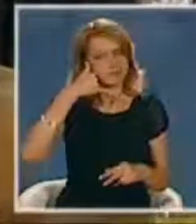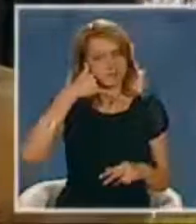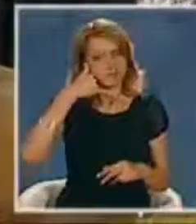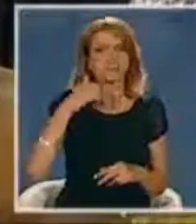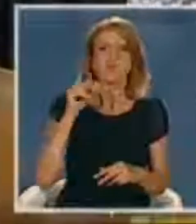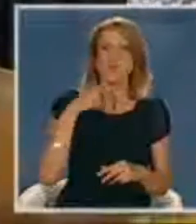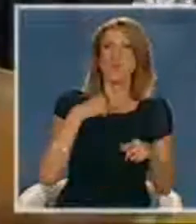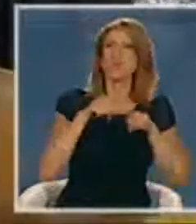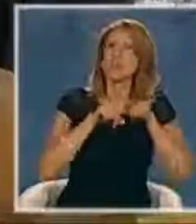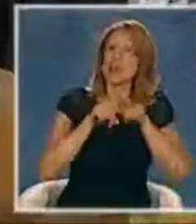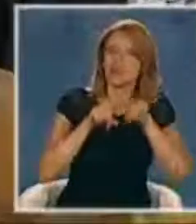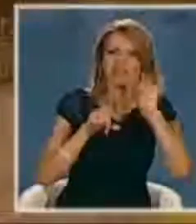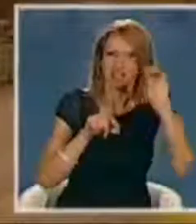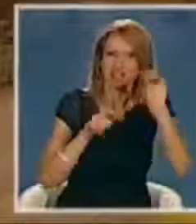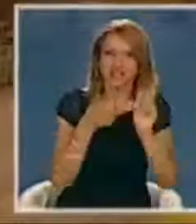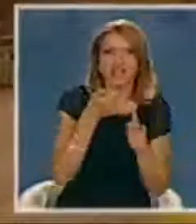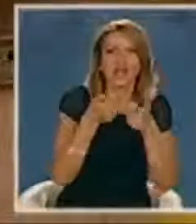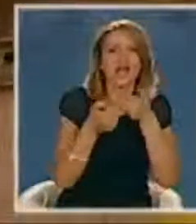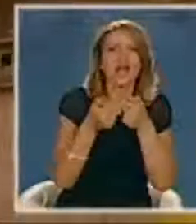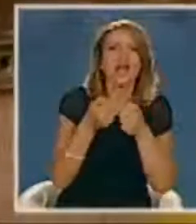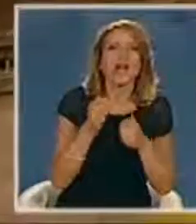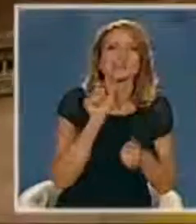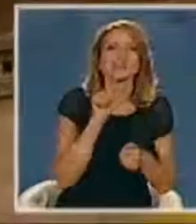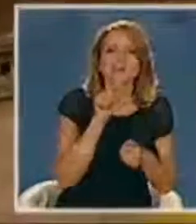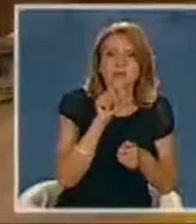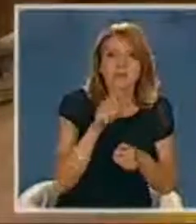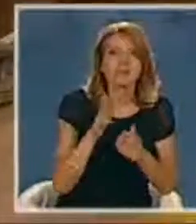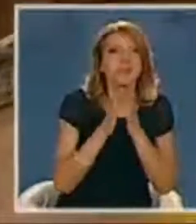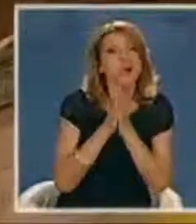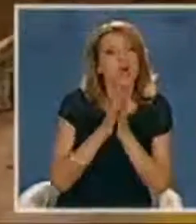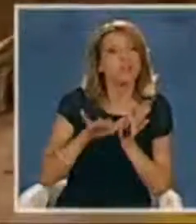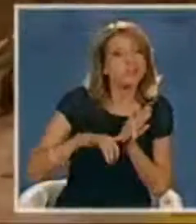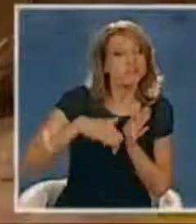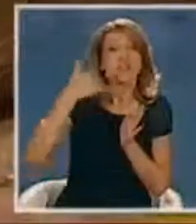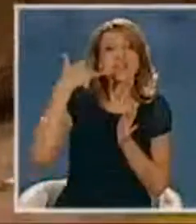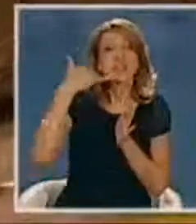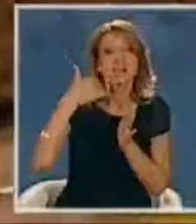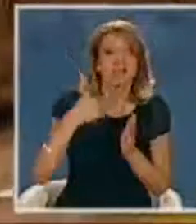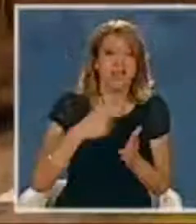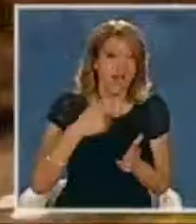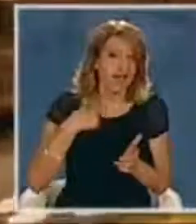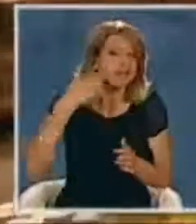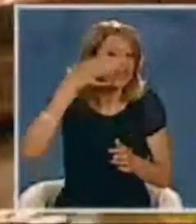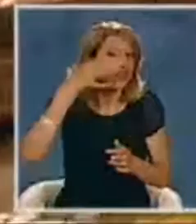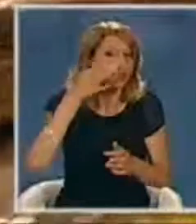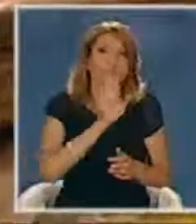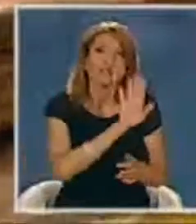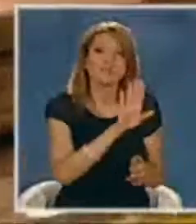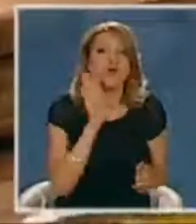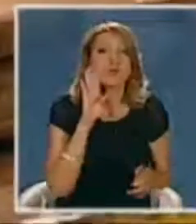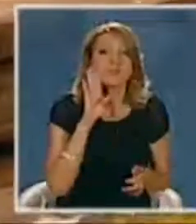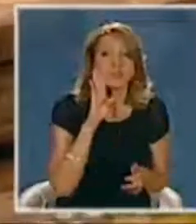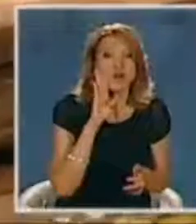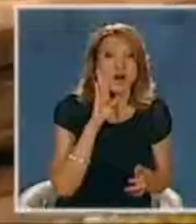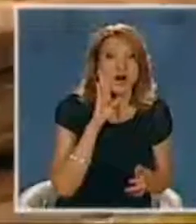дига телефон. И аз си пиша SMS, моля да дигни ми, сънувах баща ти. И тя ме звъни веднага. И ми казва, и аз си казвам,